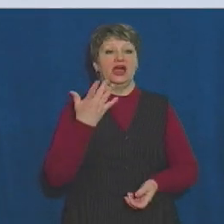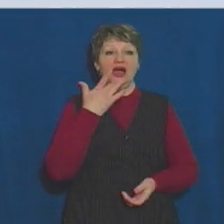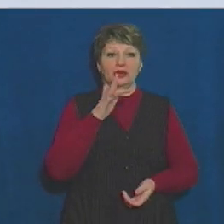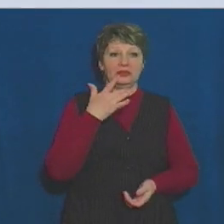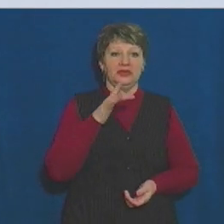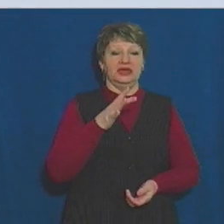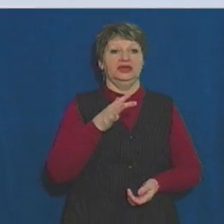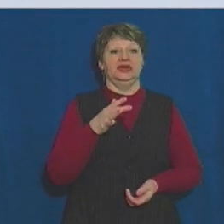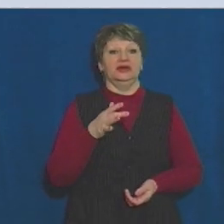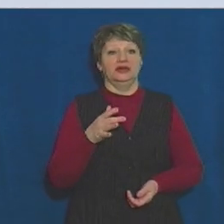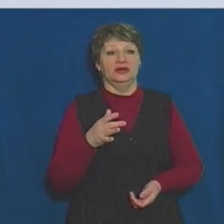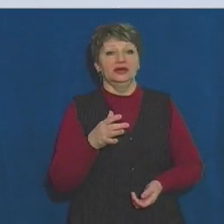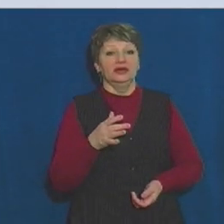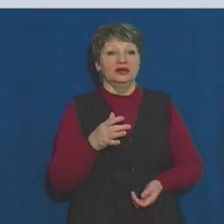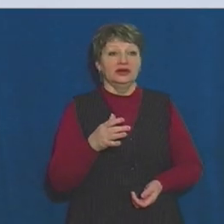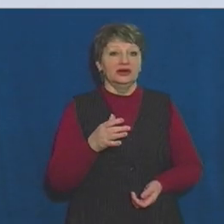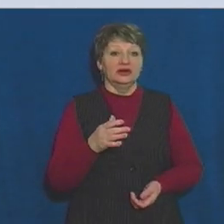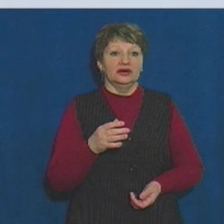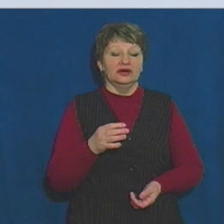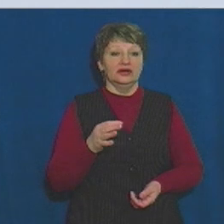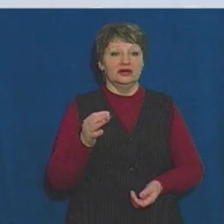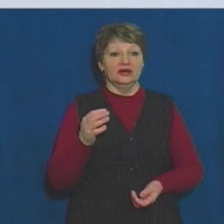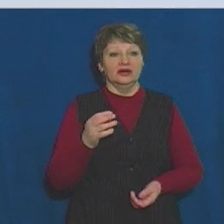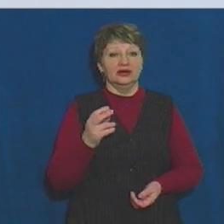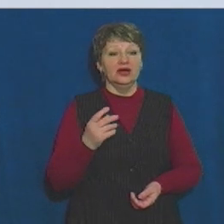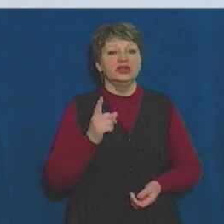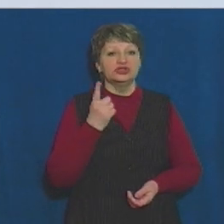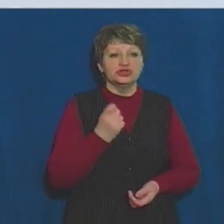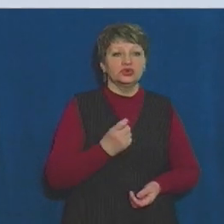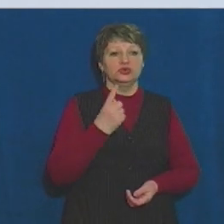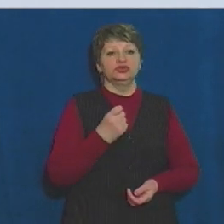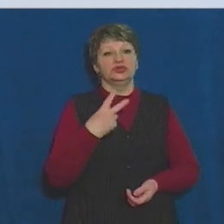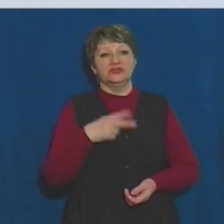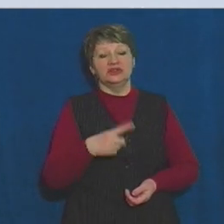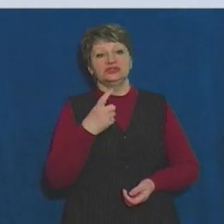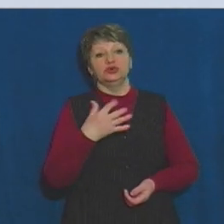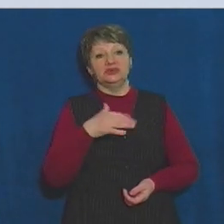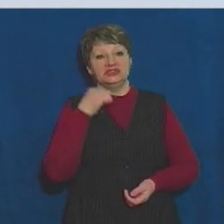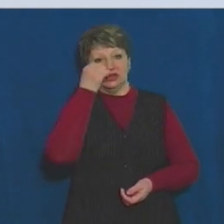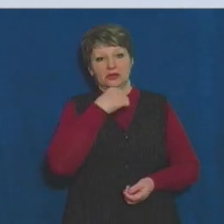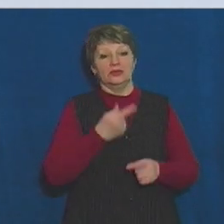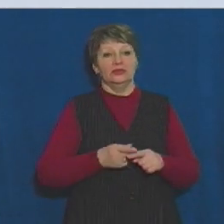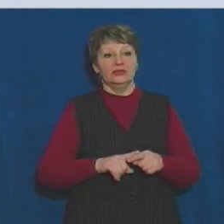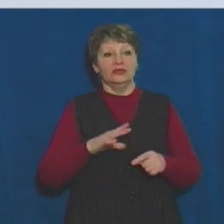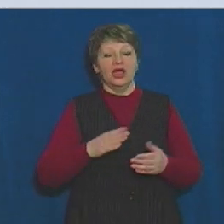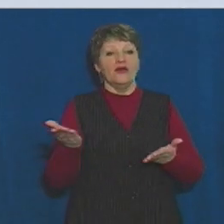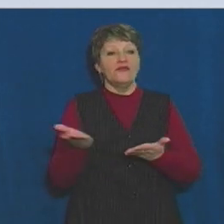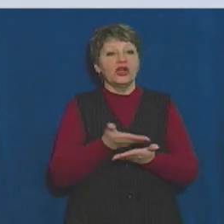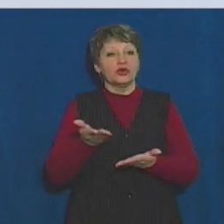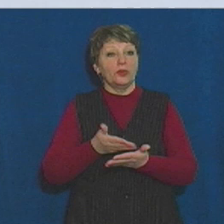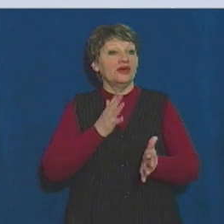проблема. Ну, так сталося, що там 100, 120, 150 років тому вирубували ліси